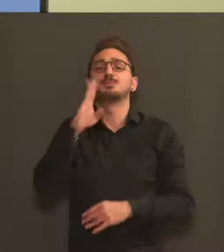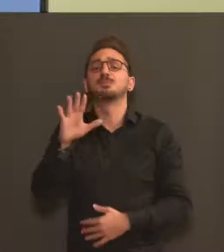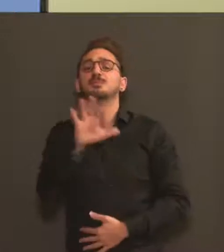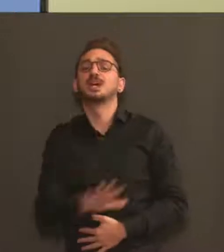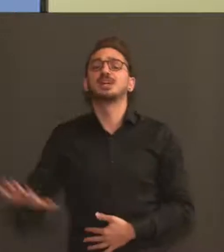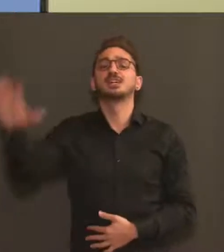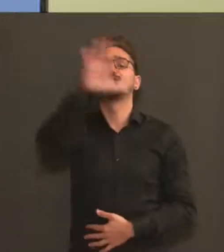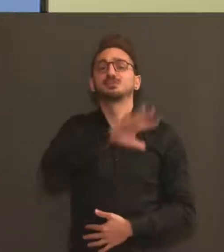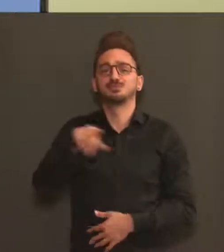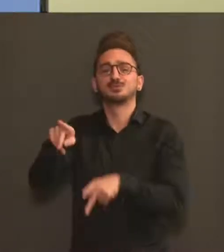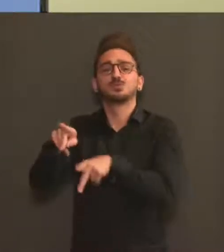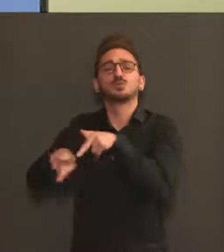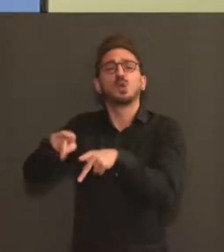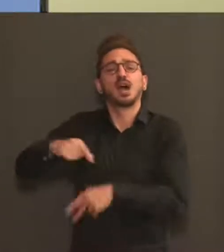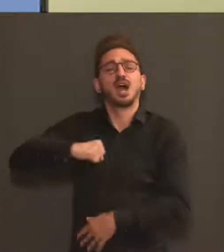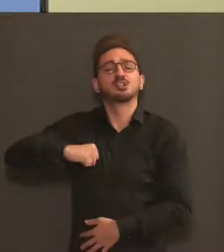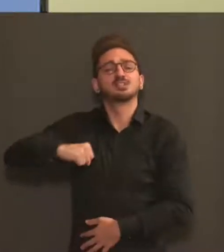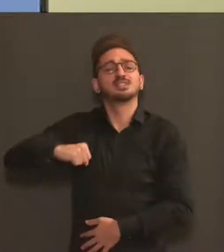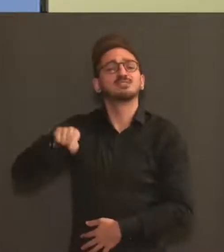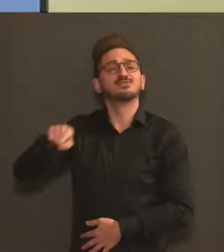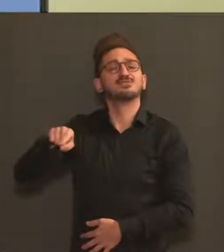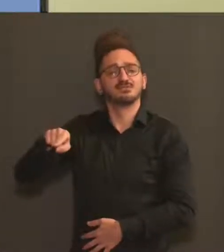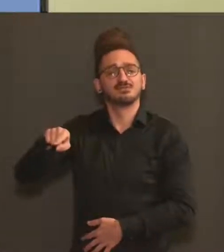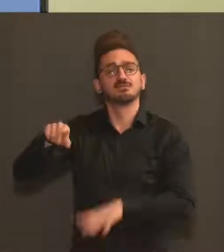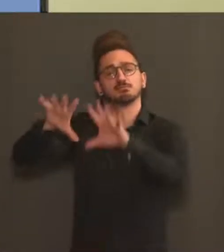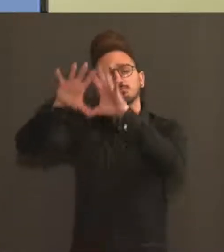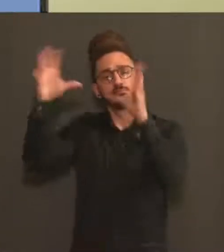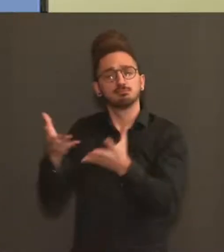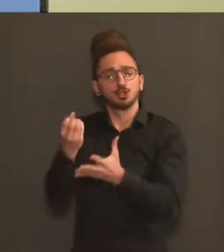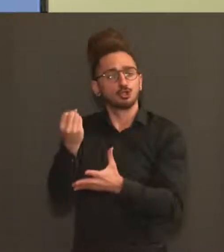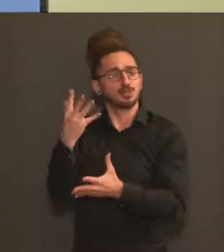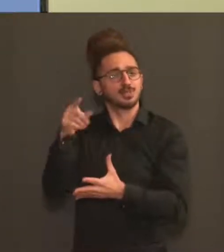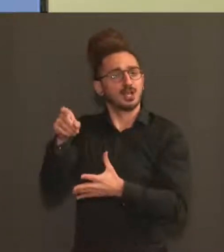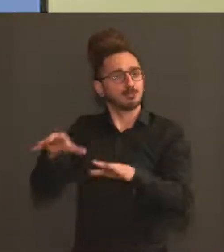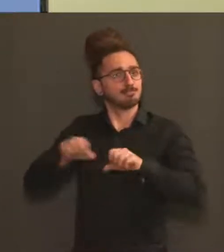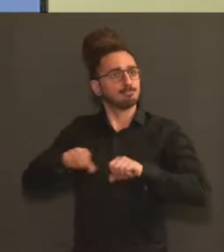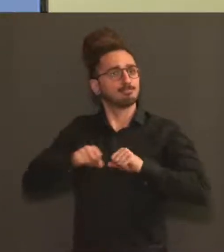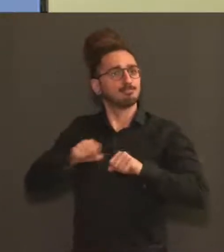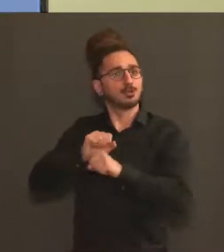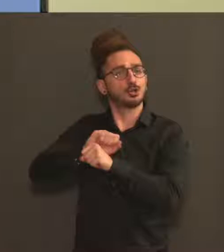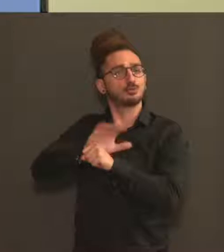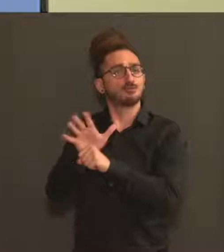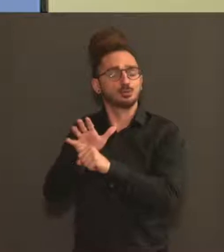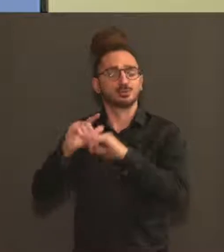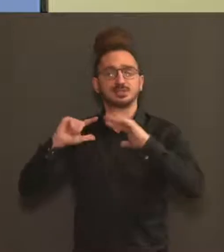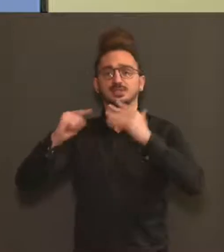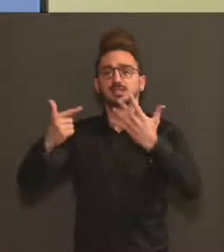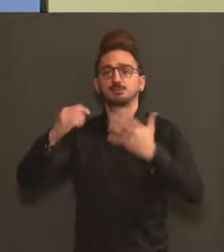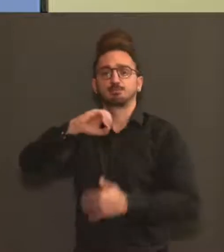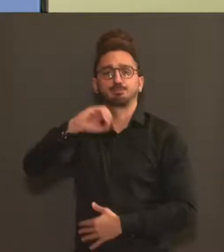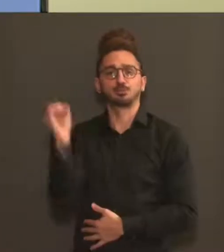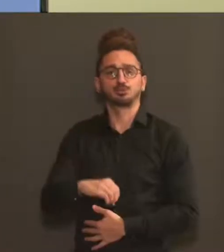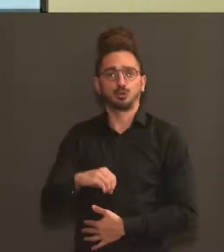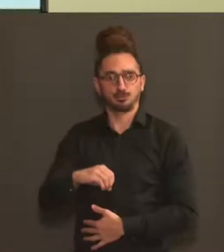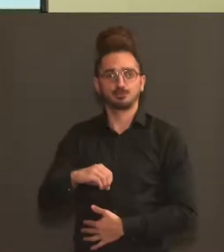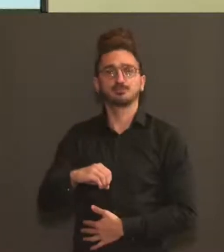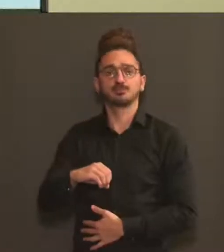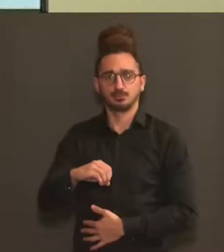occupés par des patients Covid, avec bien sûr des variations locales dans ce taux